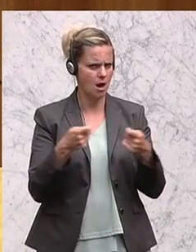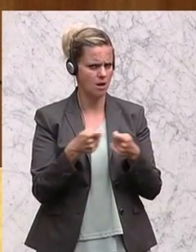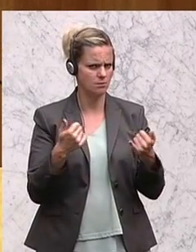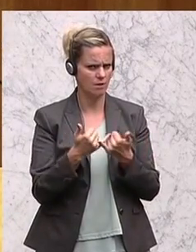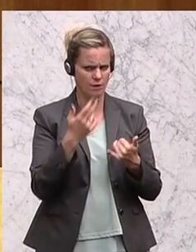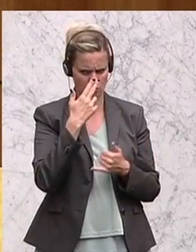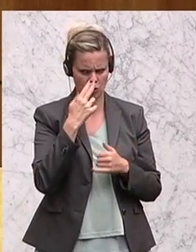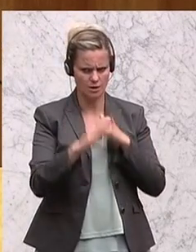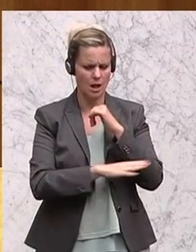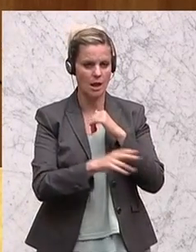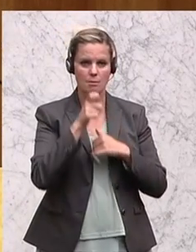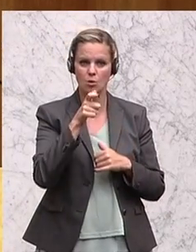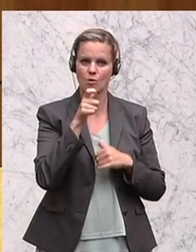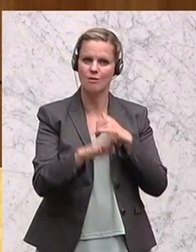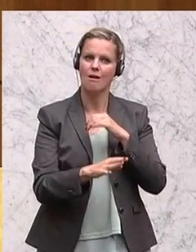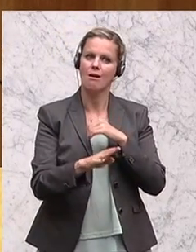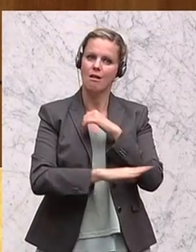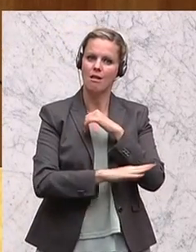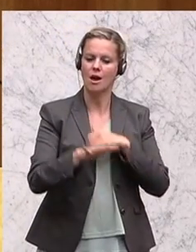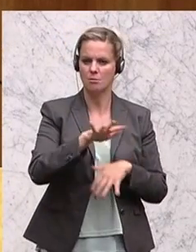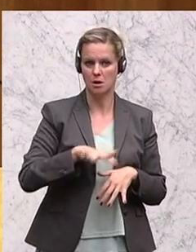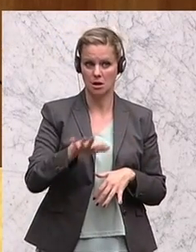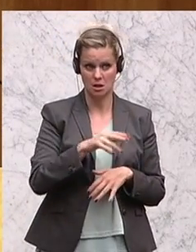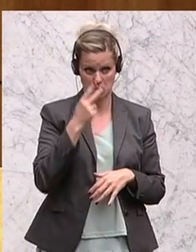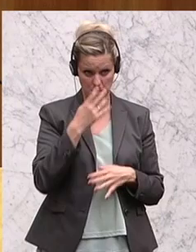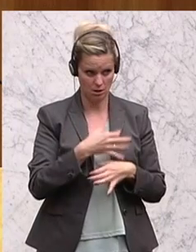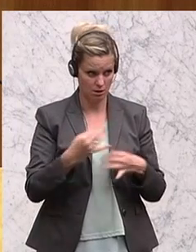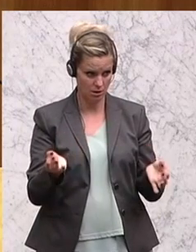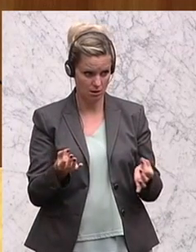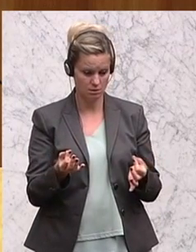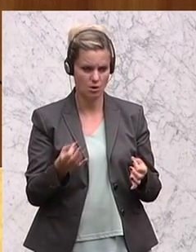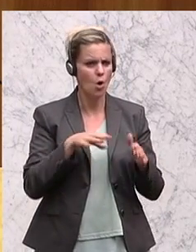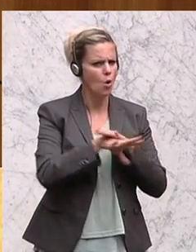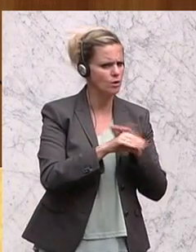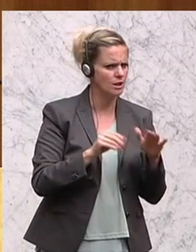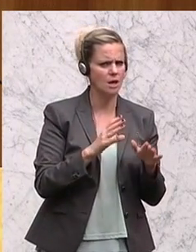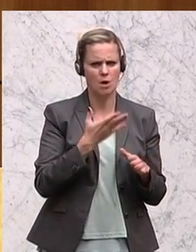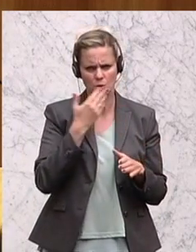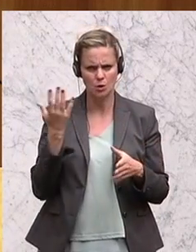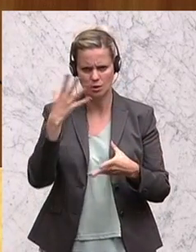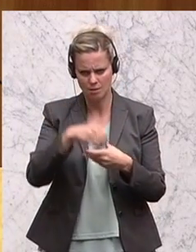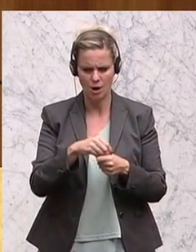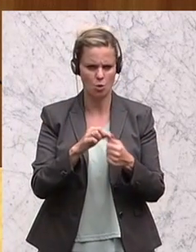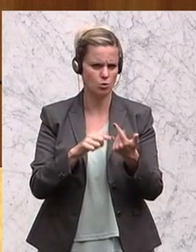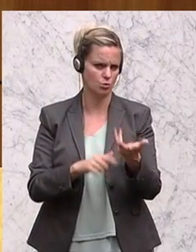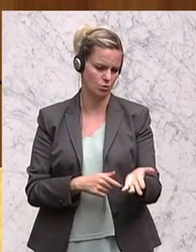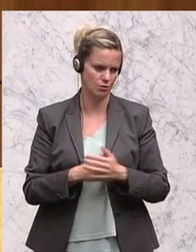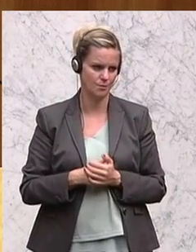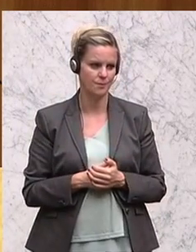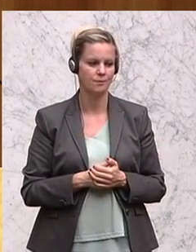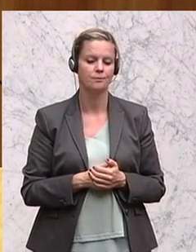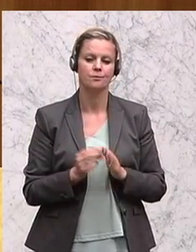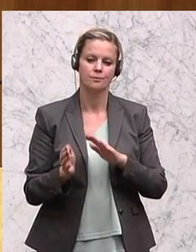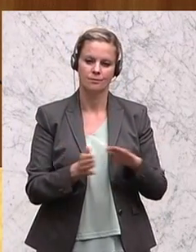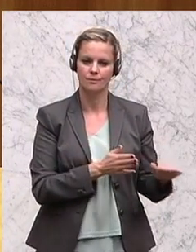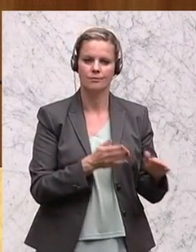für den Lehrberuf, für den Lehrbereich. Ich sehe sie nicht. Wenn ich mir das anschaue, da werden die Unternehmen nicht eingebunden und dergleichen fort. Kommen wir aber zum